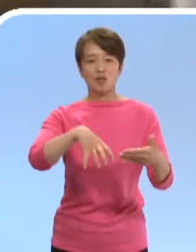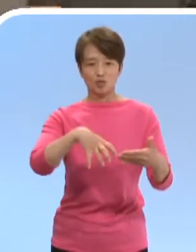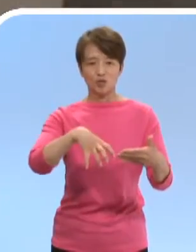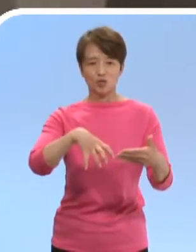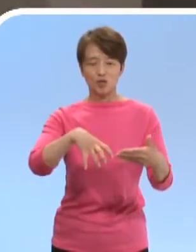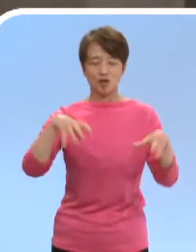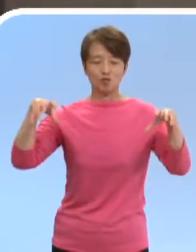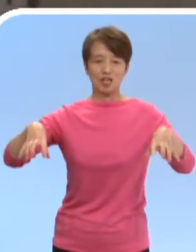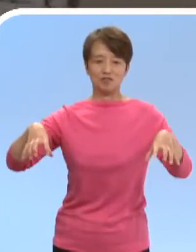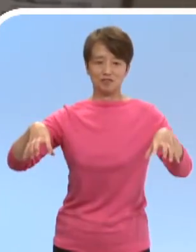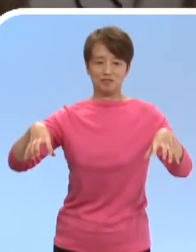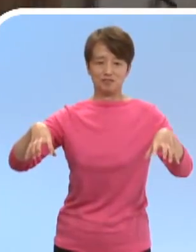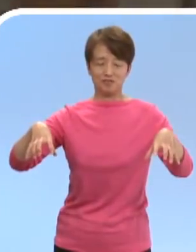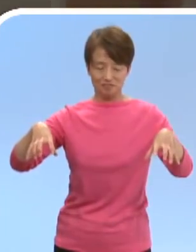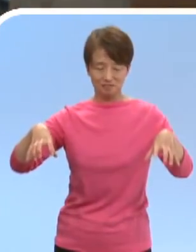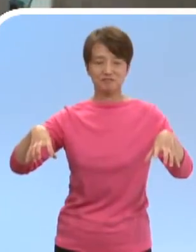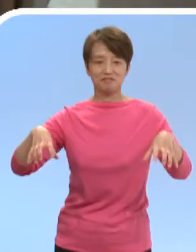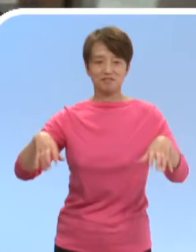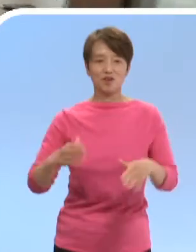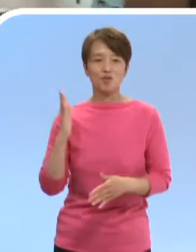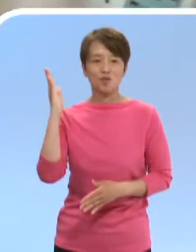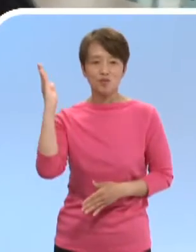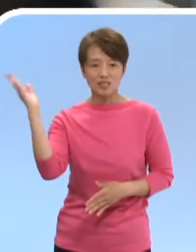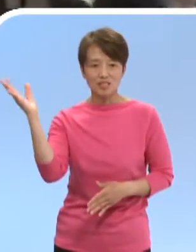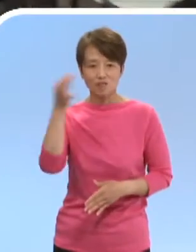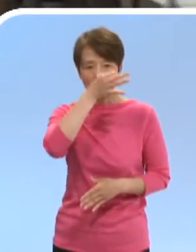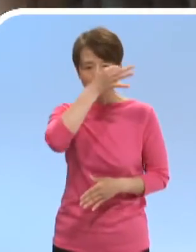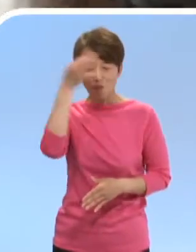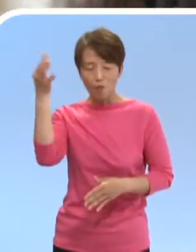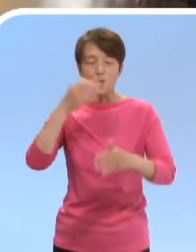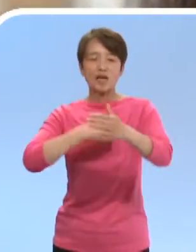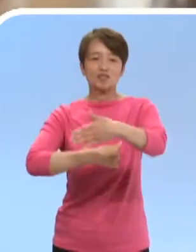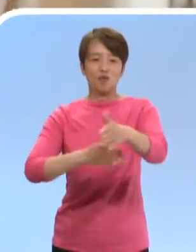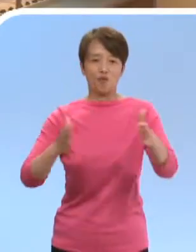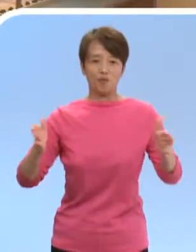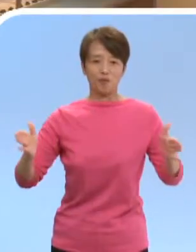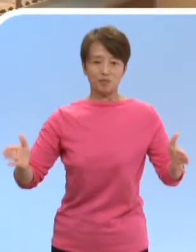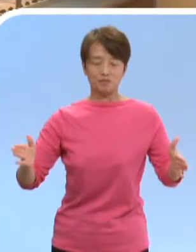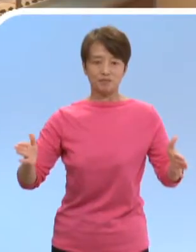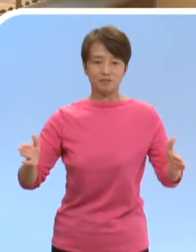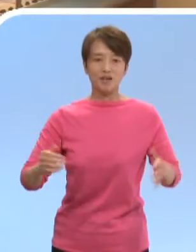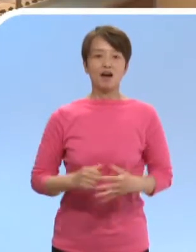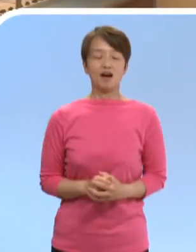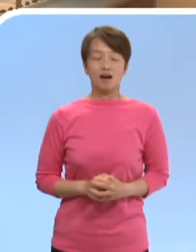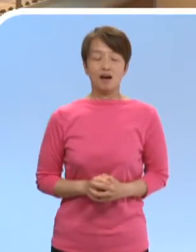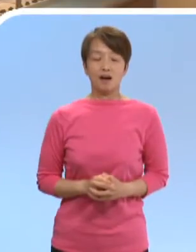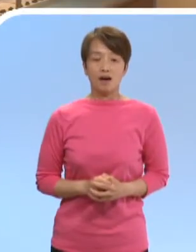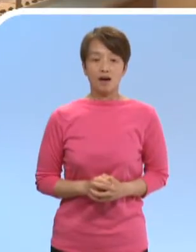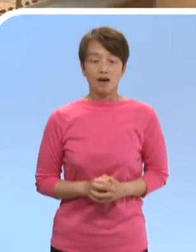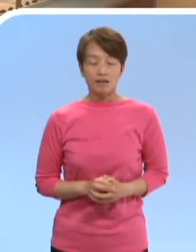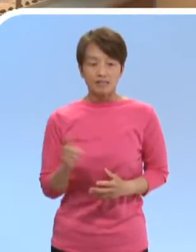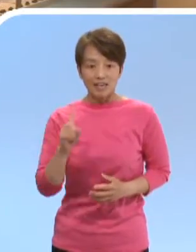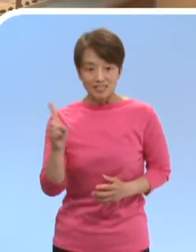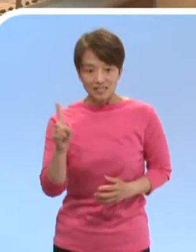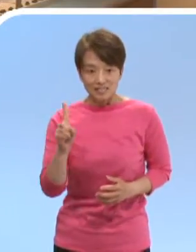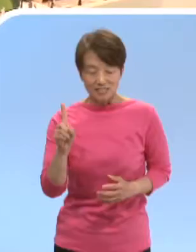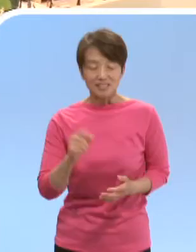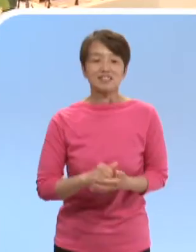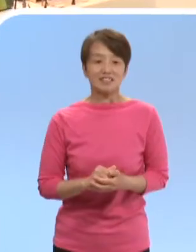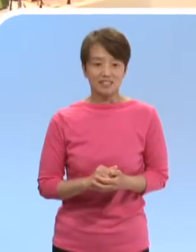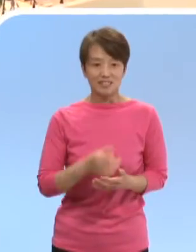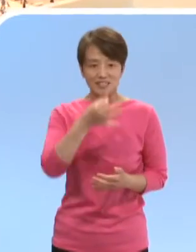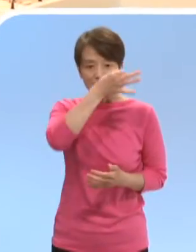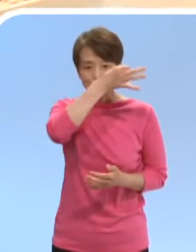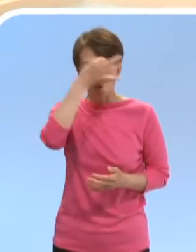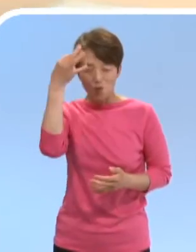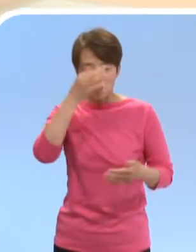望デッキの東西2カ所にあって、こちらは神戸ゾーン。 わあ、何ですかこれは。 こちらは、うん、